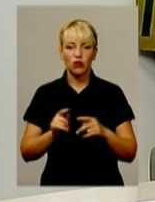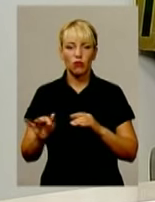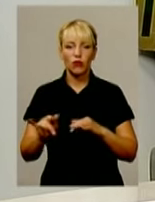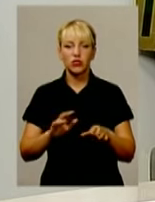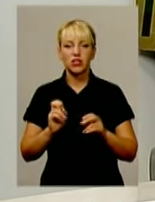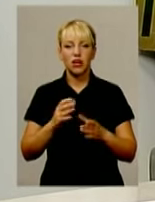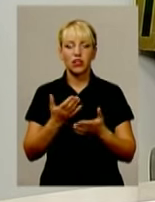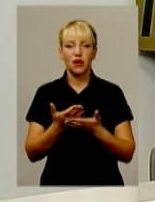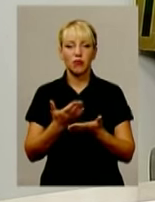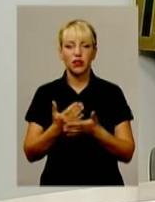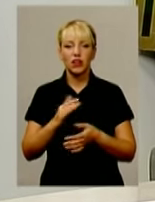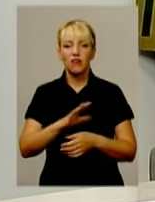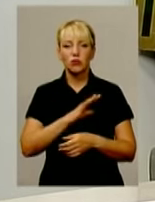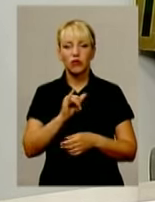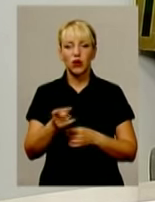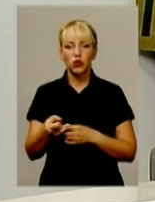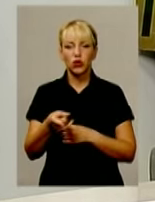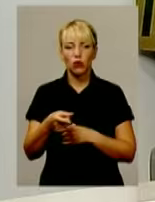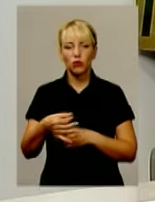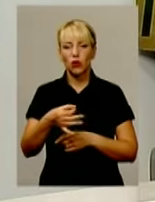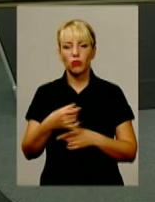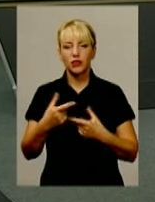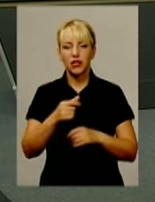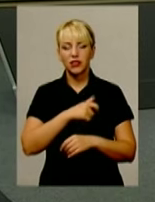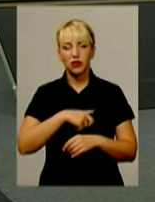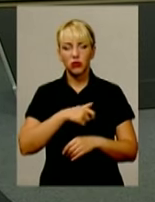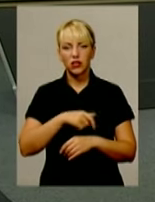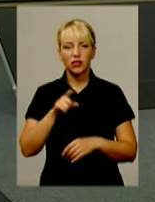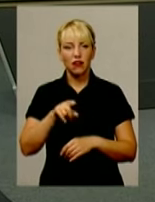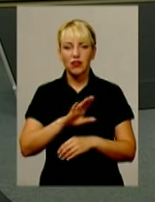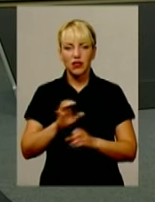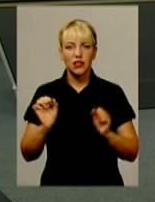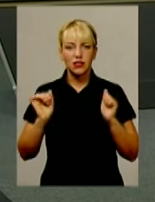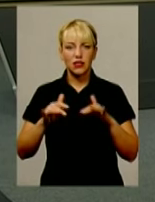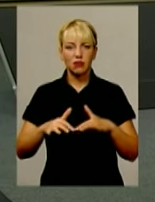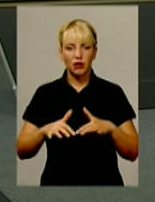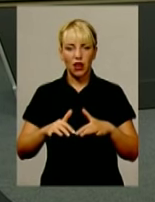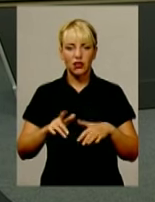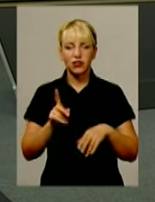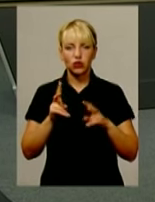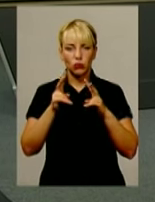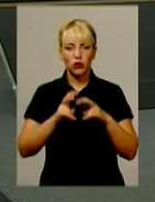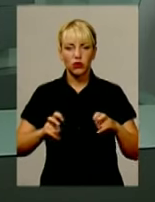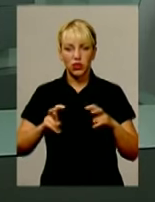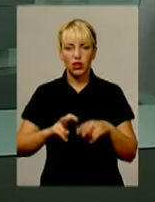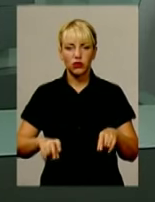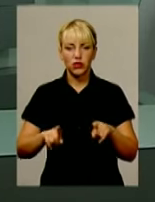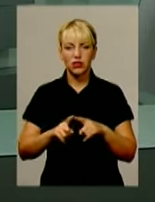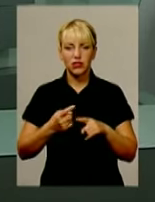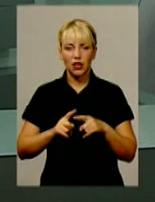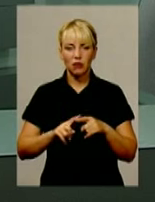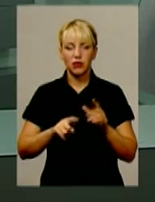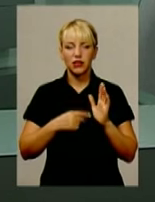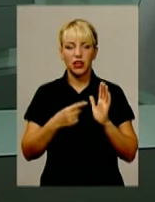наприклад, відбувається у Тернопільській області, де депутати навіть не зібралися розглянути це питання. А